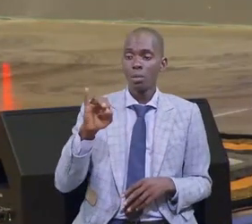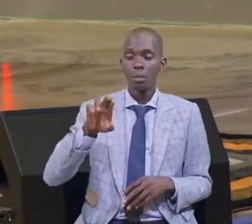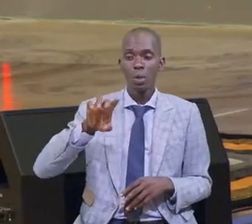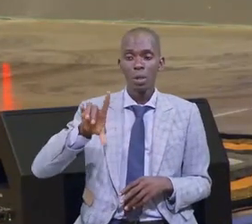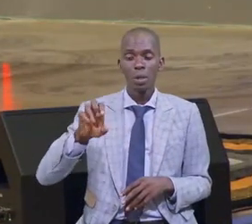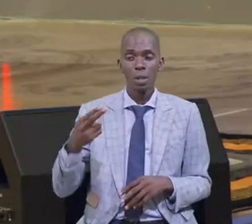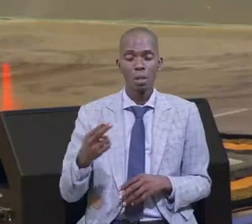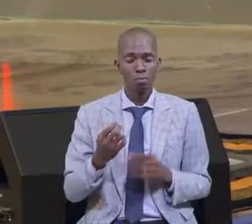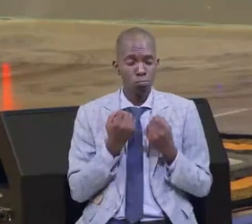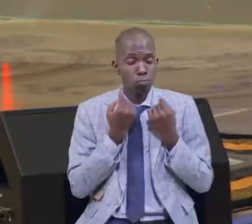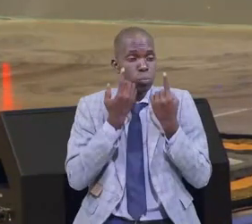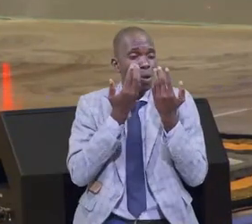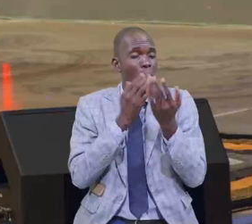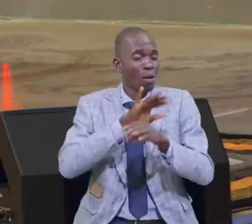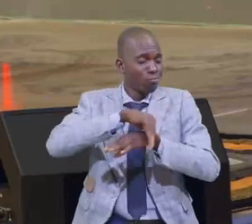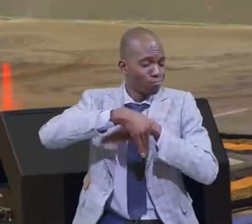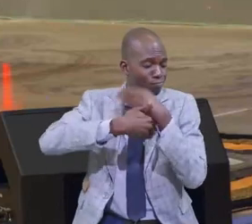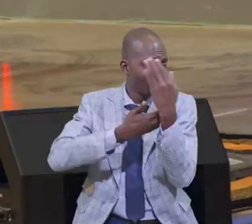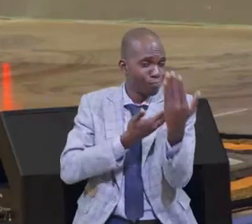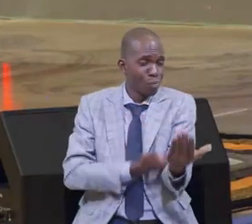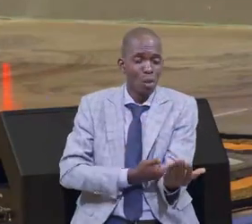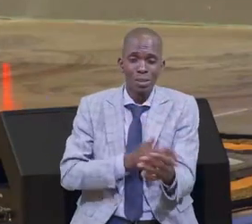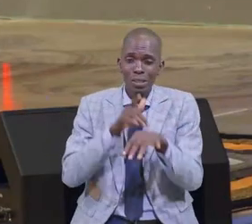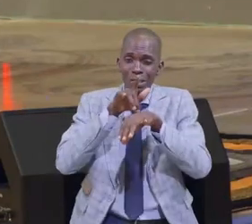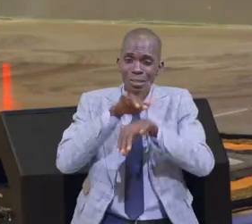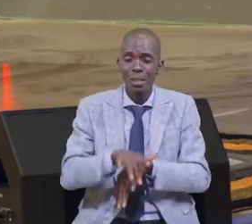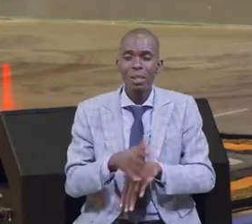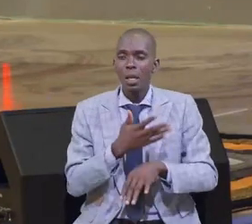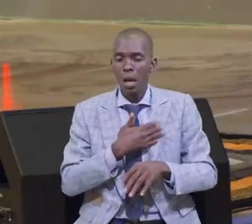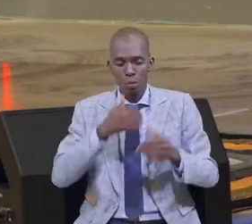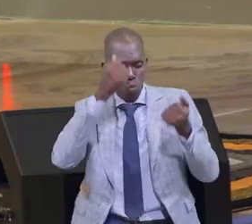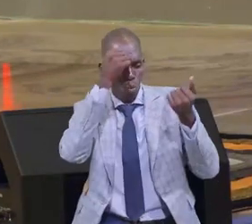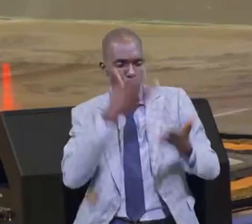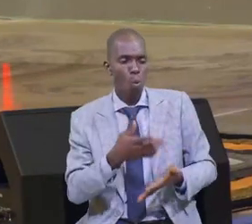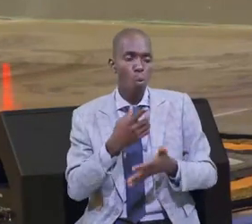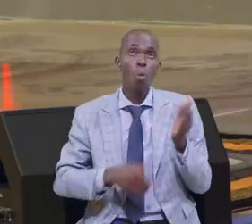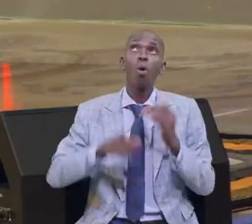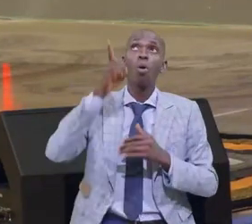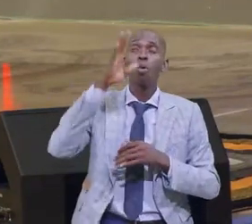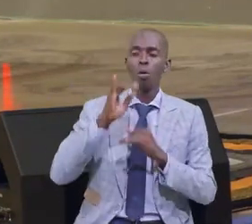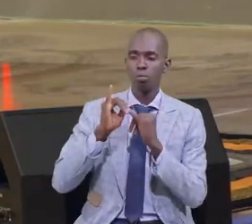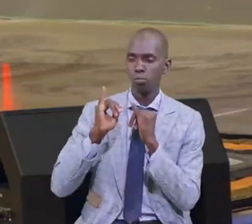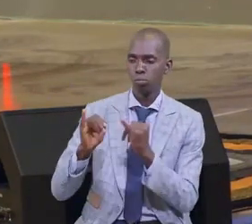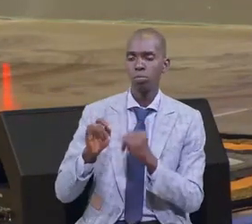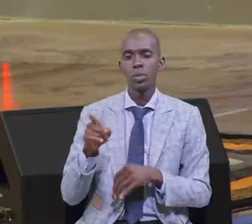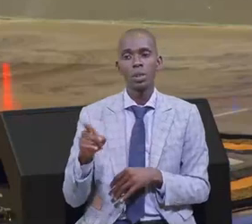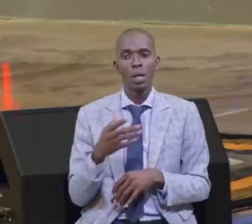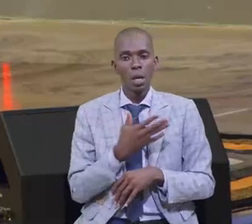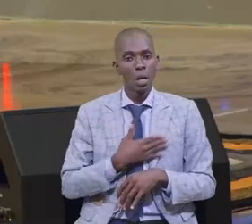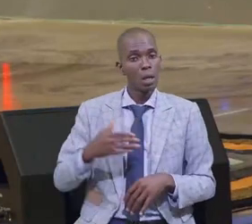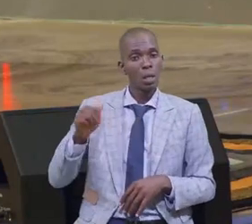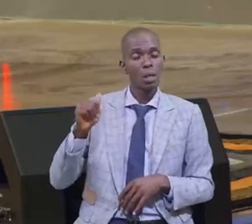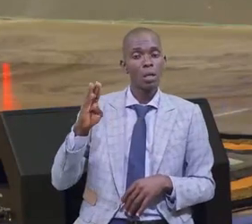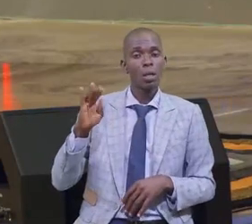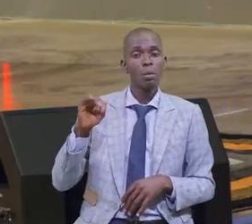Abimélec s'était levé très tôt le matin, du lendemain. Il a fait ce que le Seigneur lui a dit de faire. Et n'était